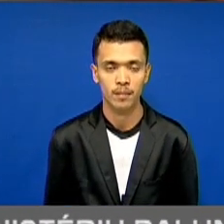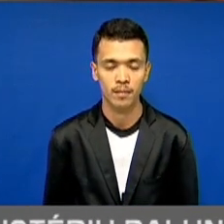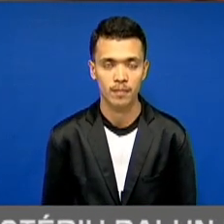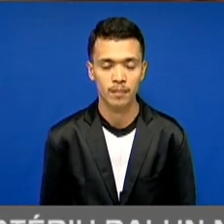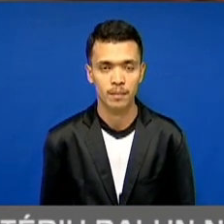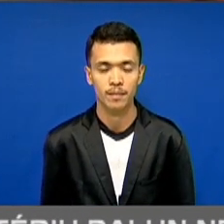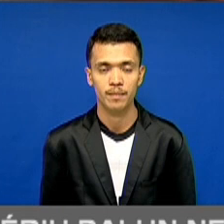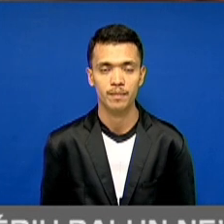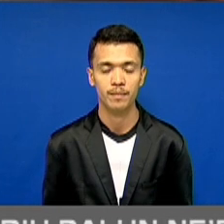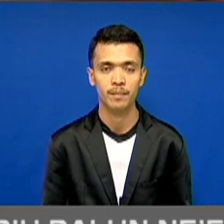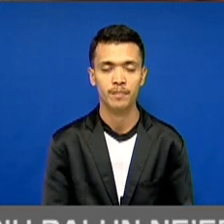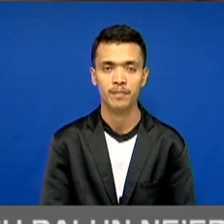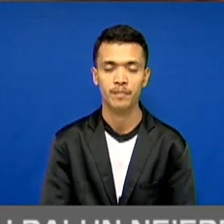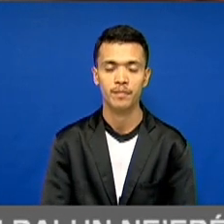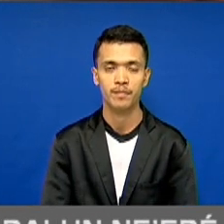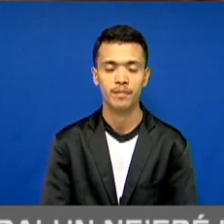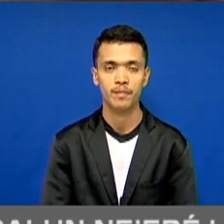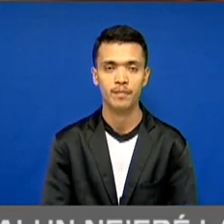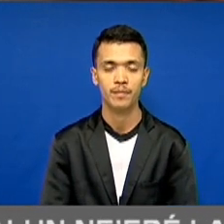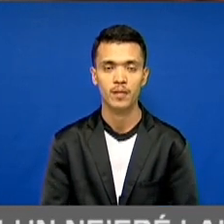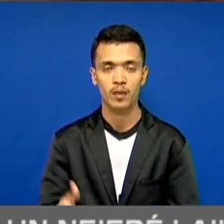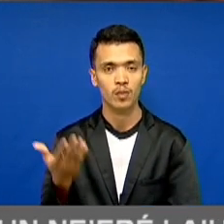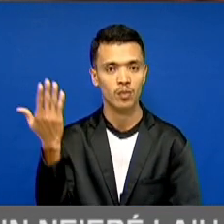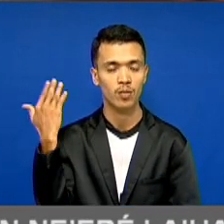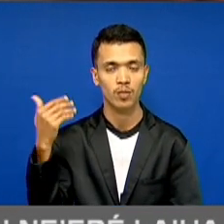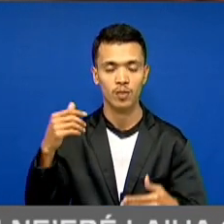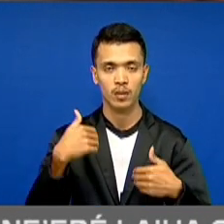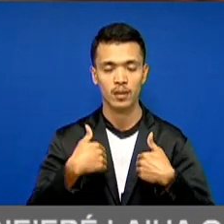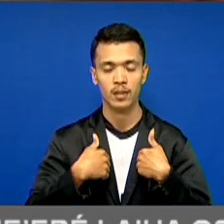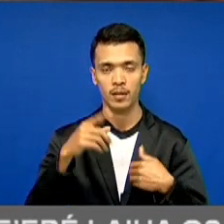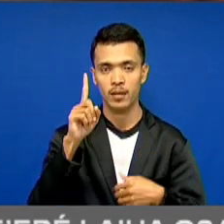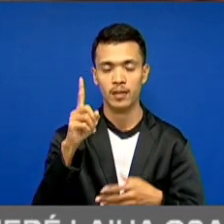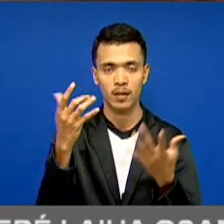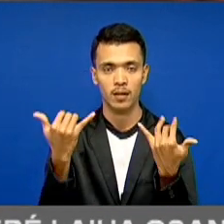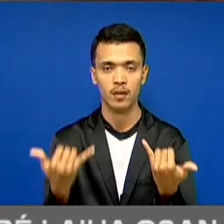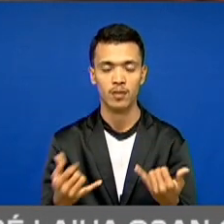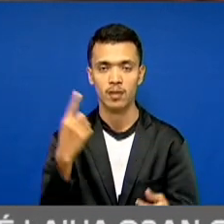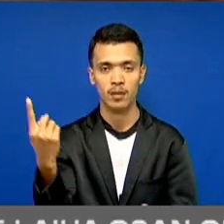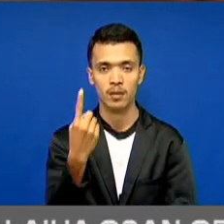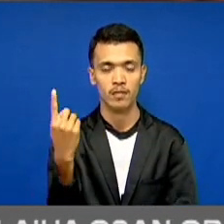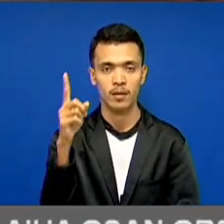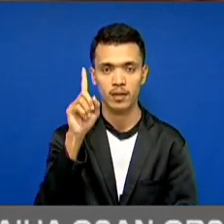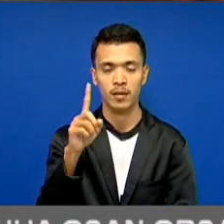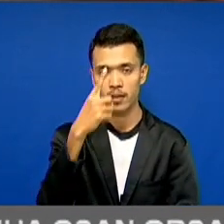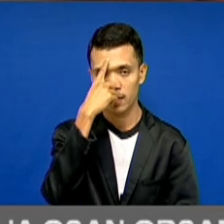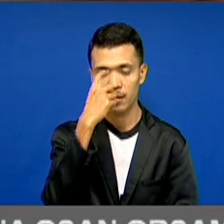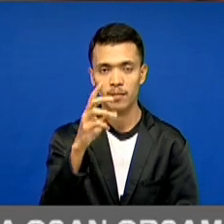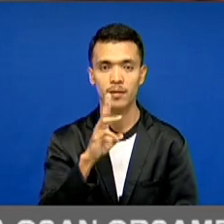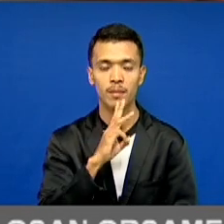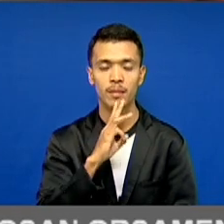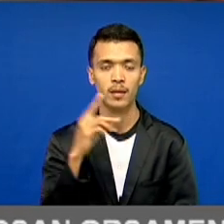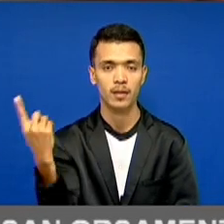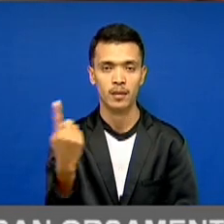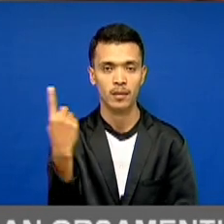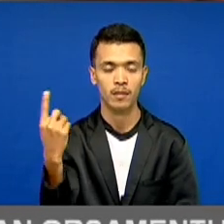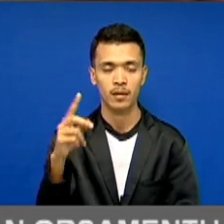niña captación, ulukmos na ida, agora mos na fatin ida. A tu fai ida nebe basira, también ita niña debito be, mak na fatin ne, may be